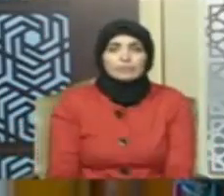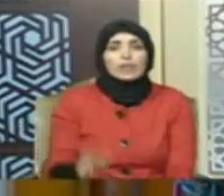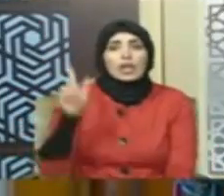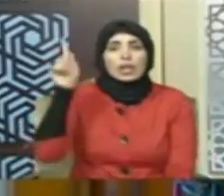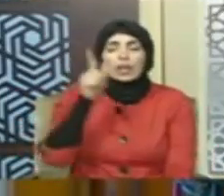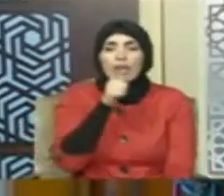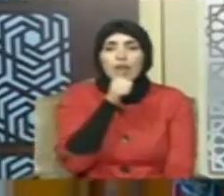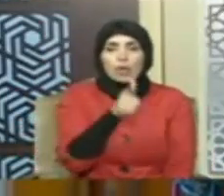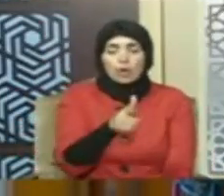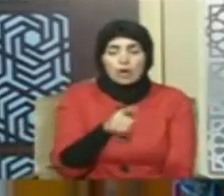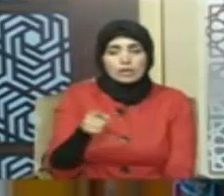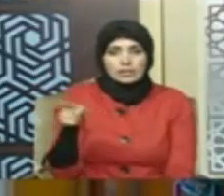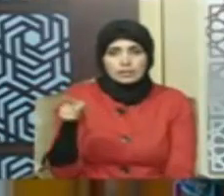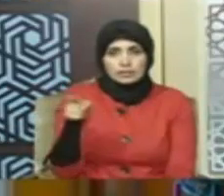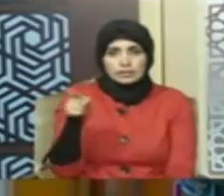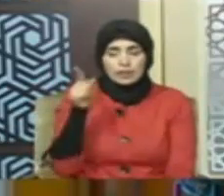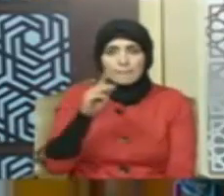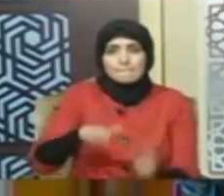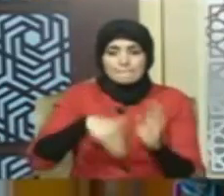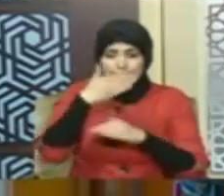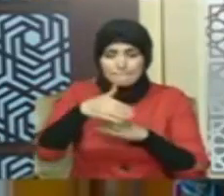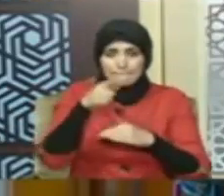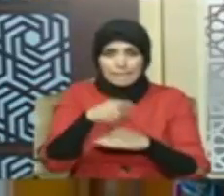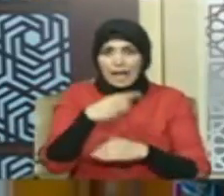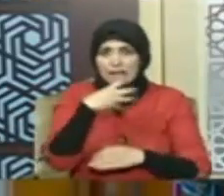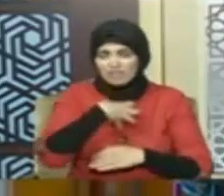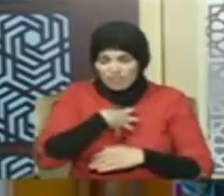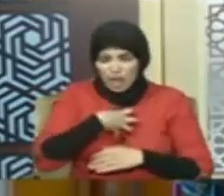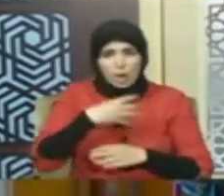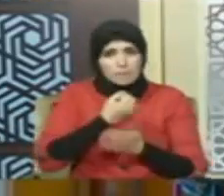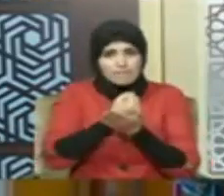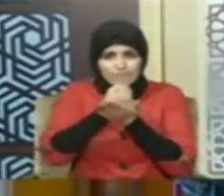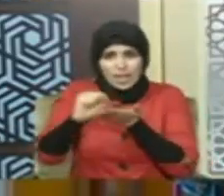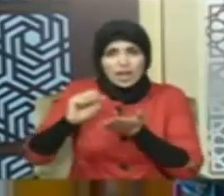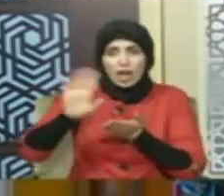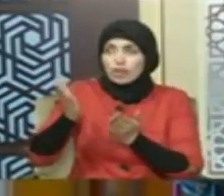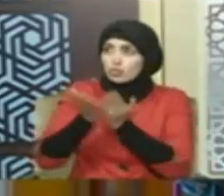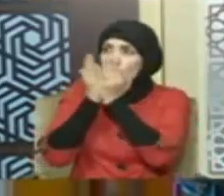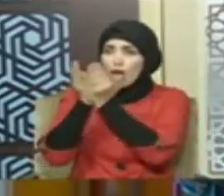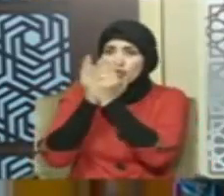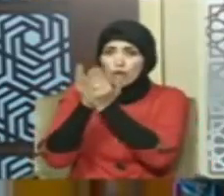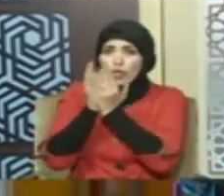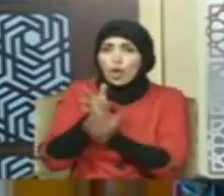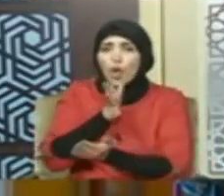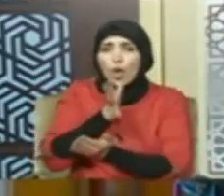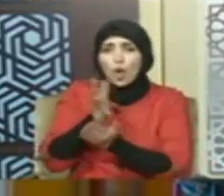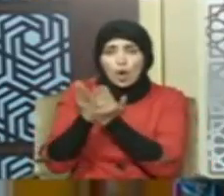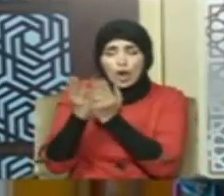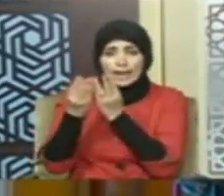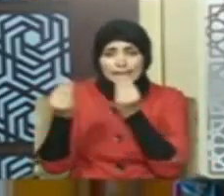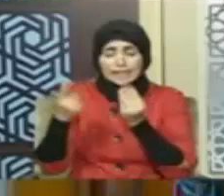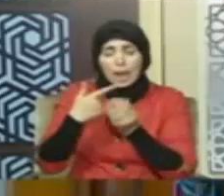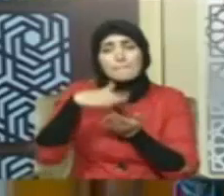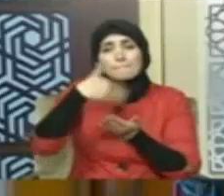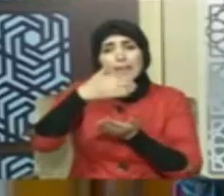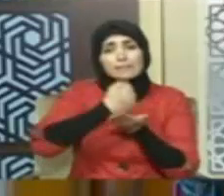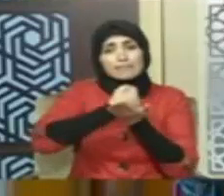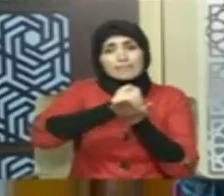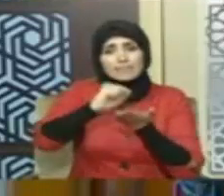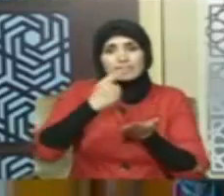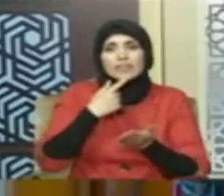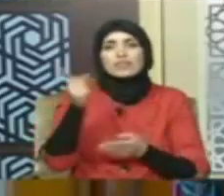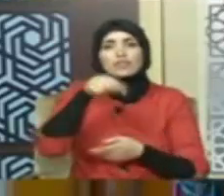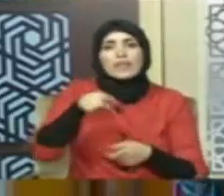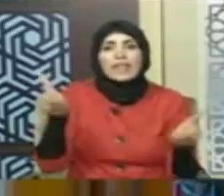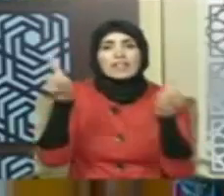الله ينجيكم منها ومن كل كرب ثم أنتم تشركون. ويقول سبحانه: